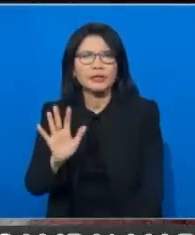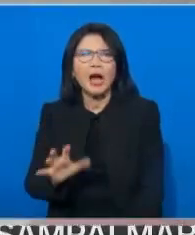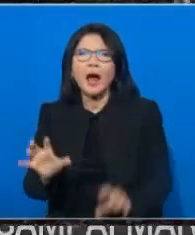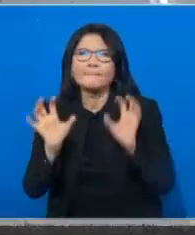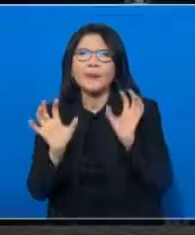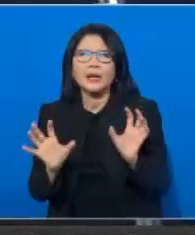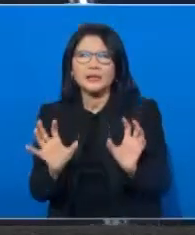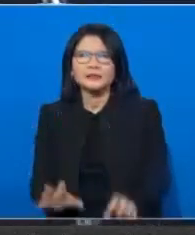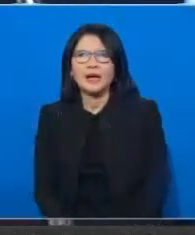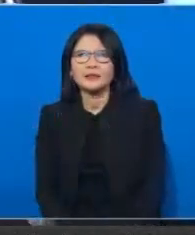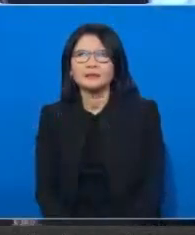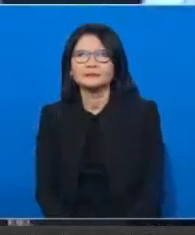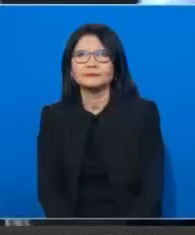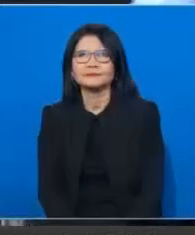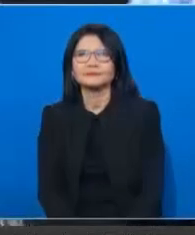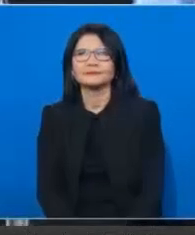sekali.